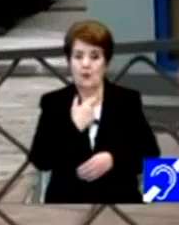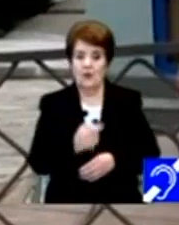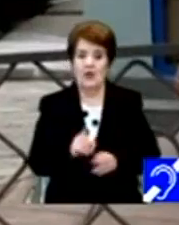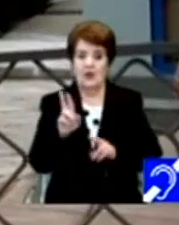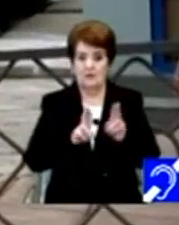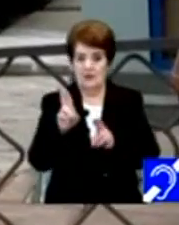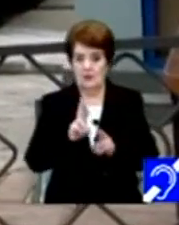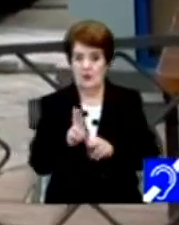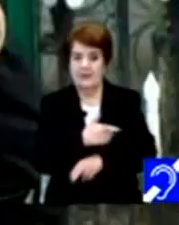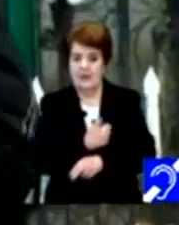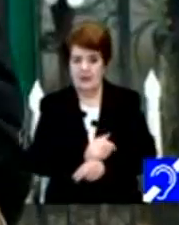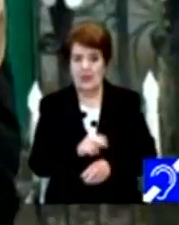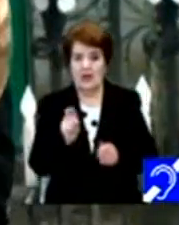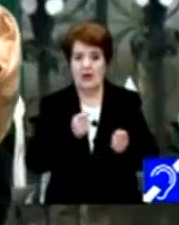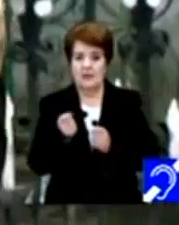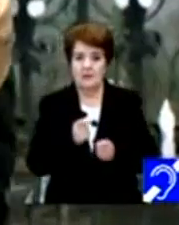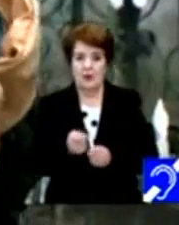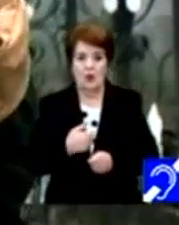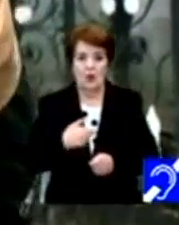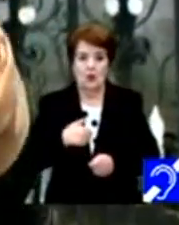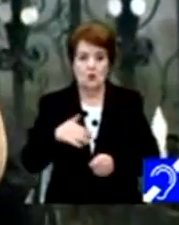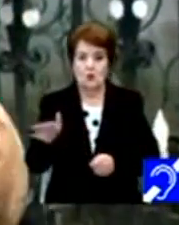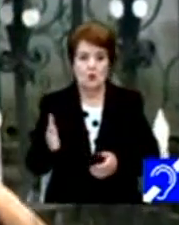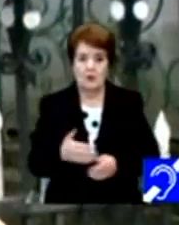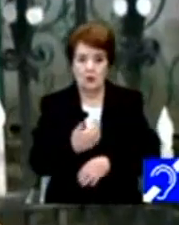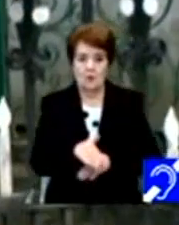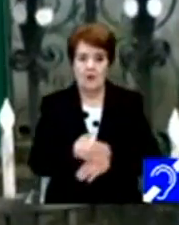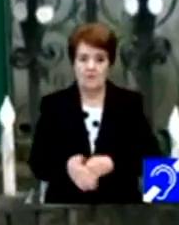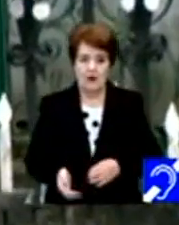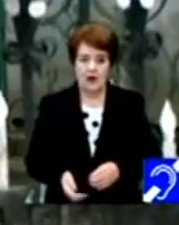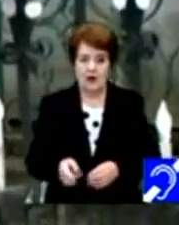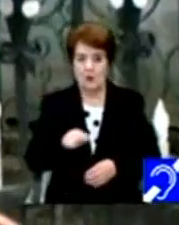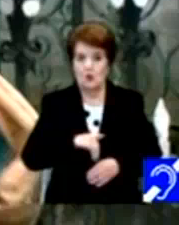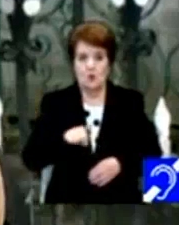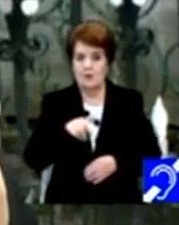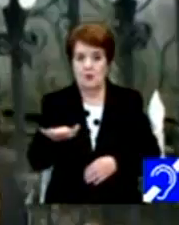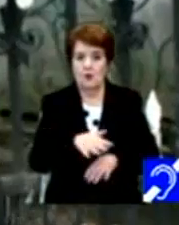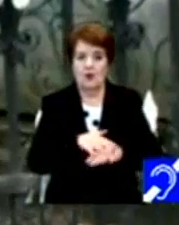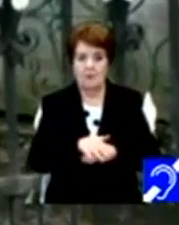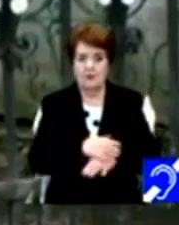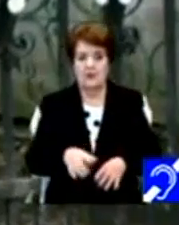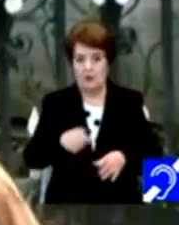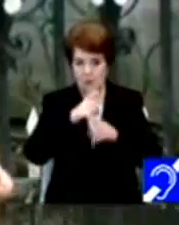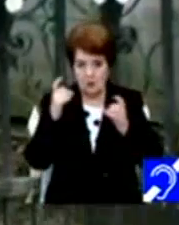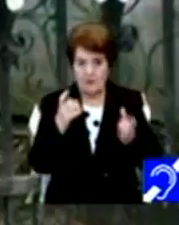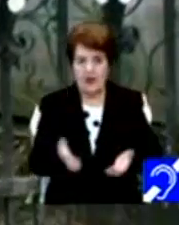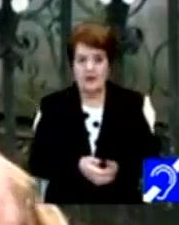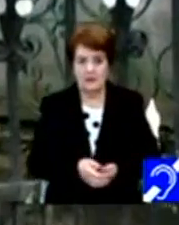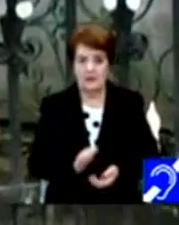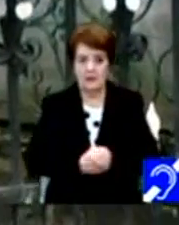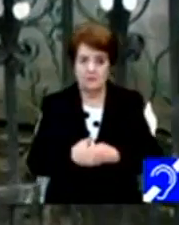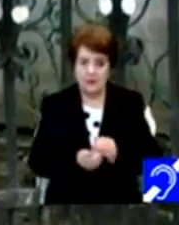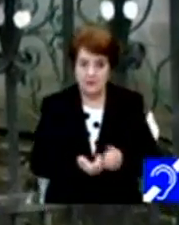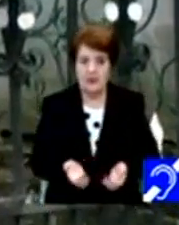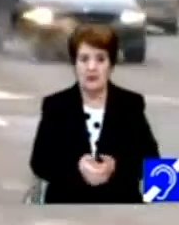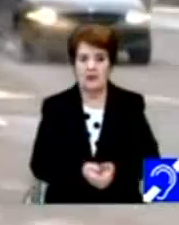respectă măsurile sanitare. Nu mă duc să umblu pe afară, nu mă duc la bazar, pun masca, spăl mâinile